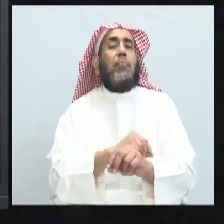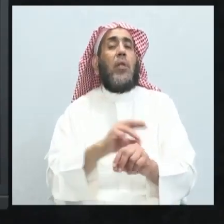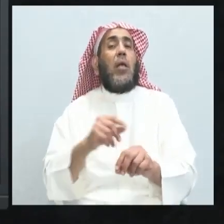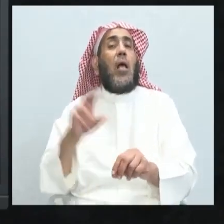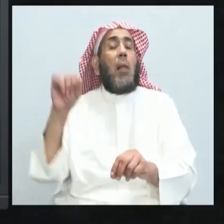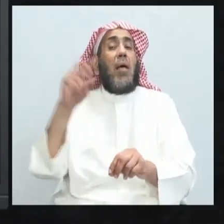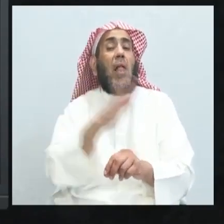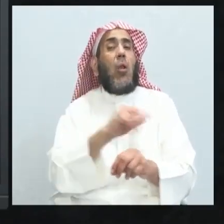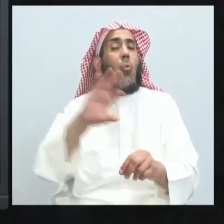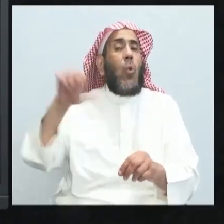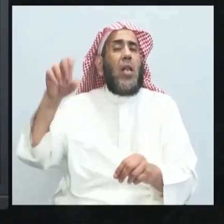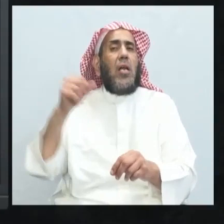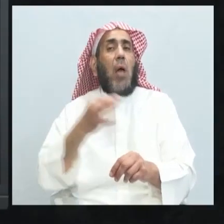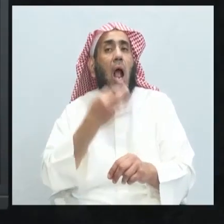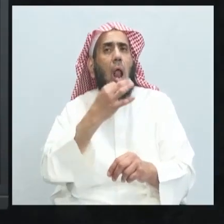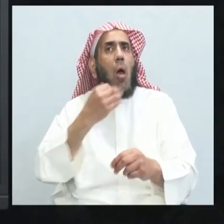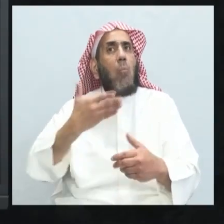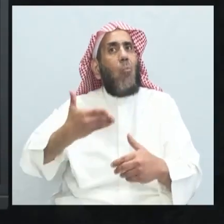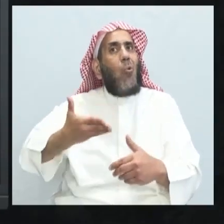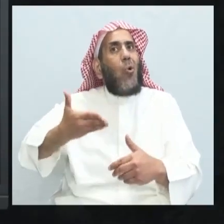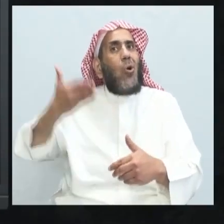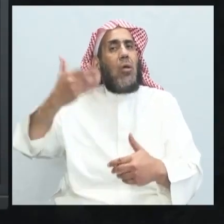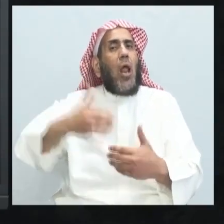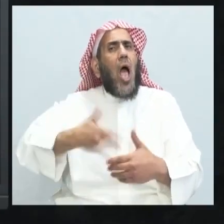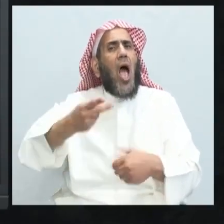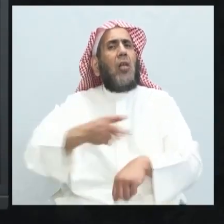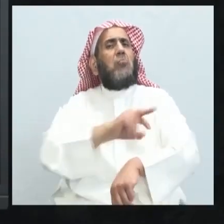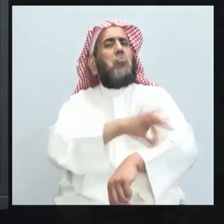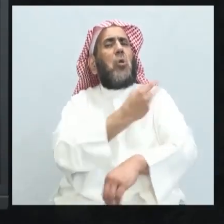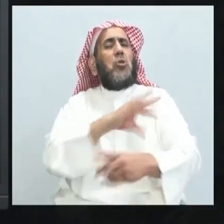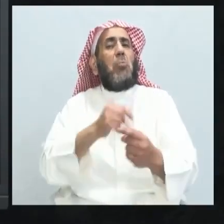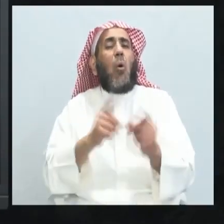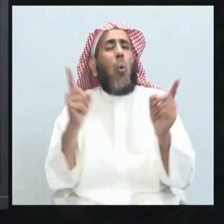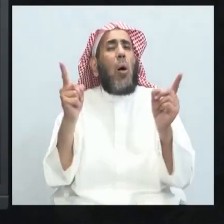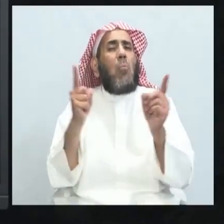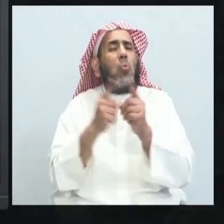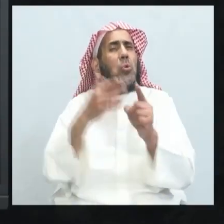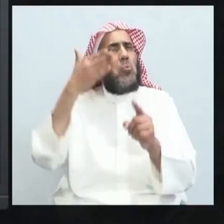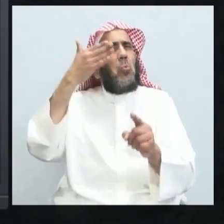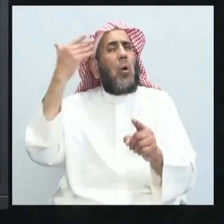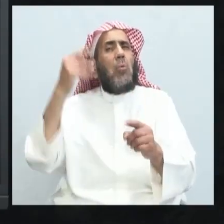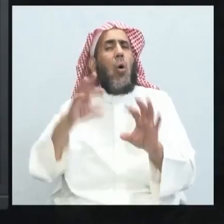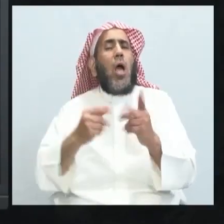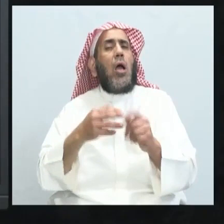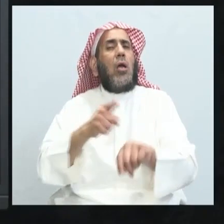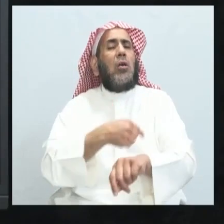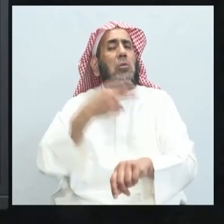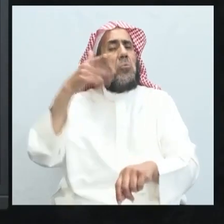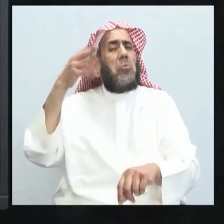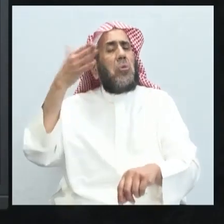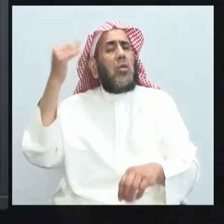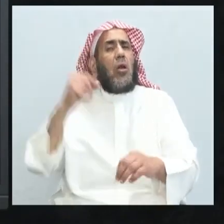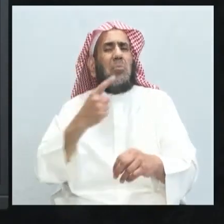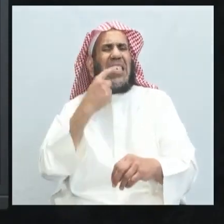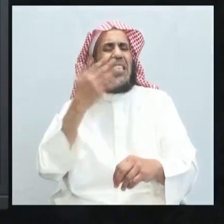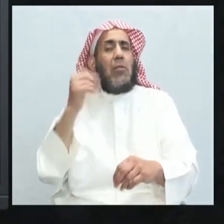المثل وال الحكمه كلام بليغ صادر عن تجربه وموجز وايضا يعني يحكي تجارب السنوات